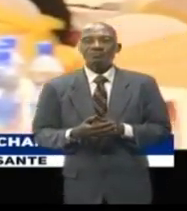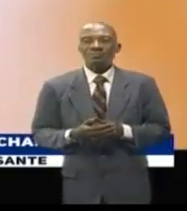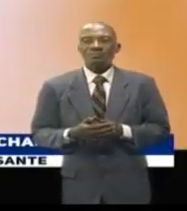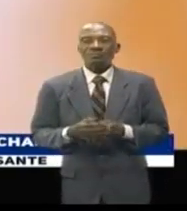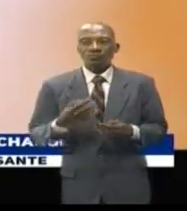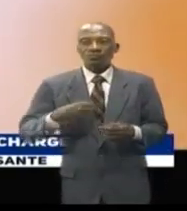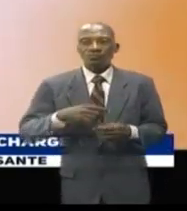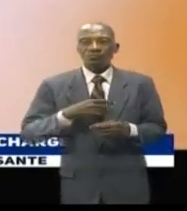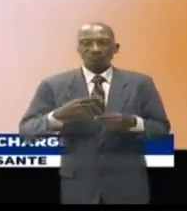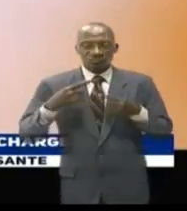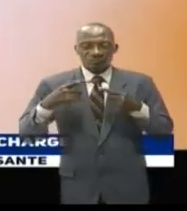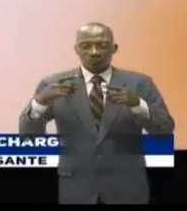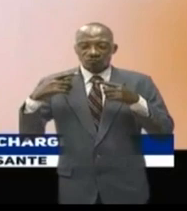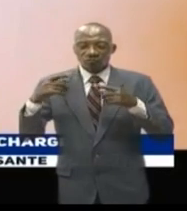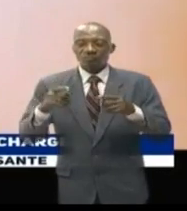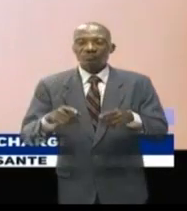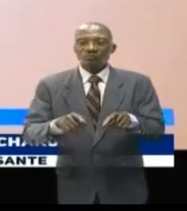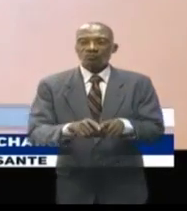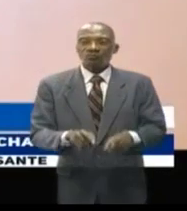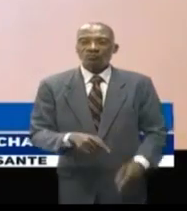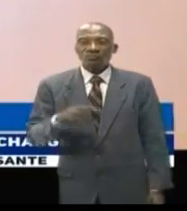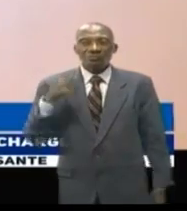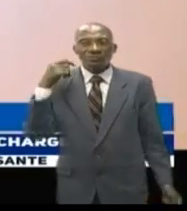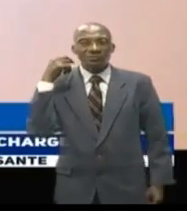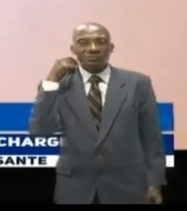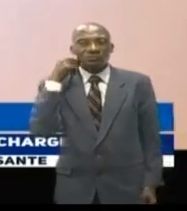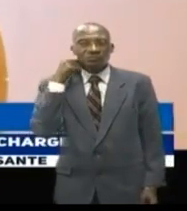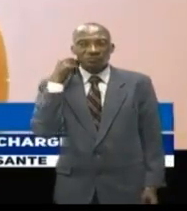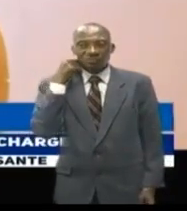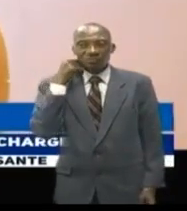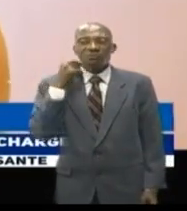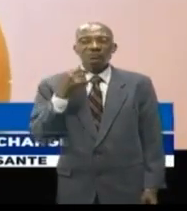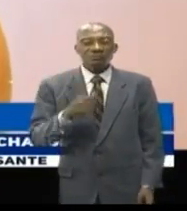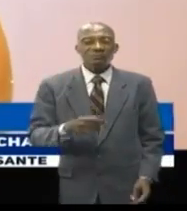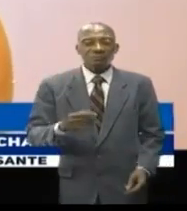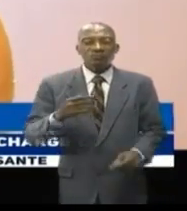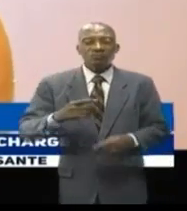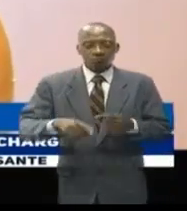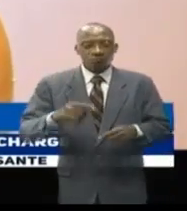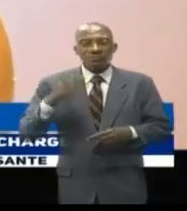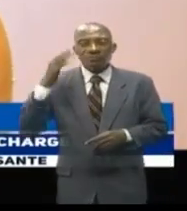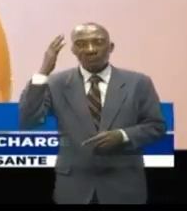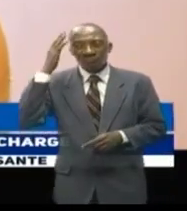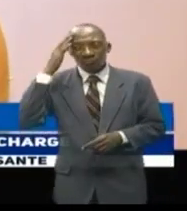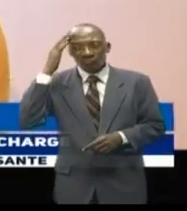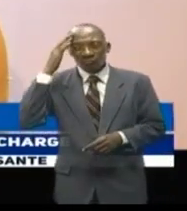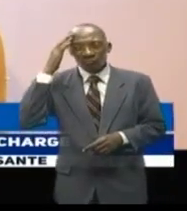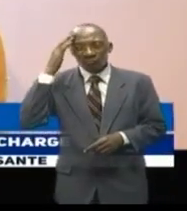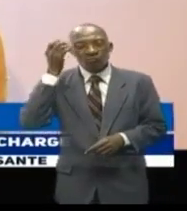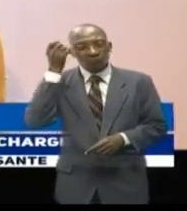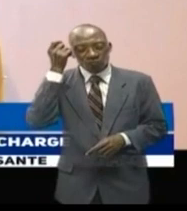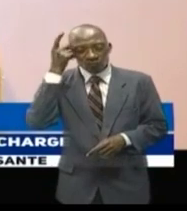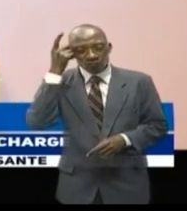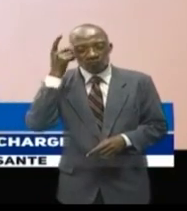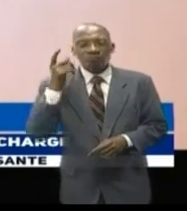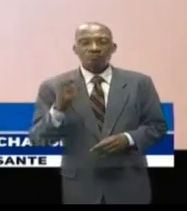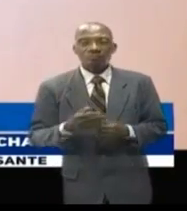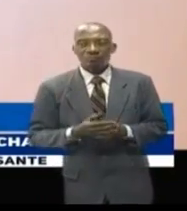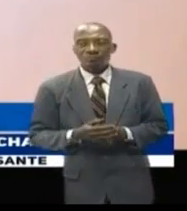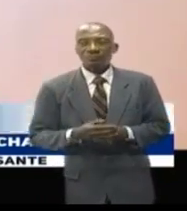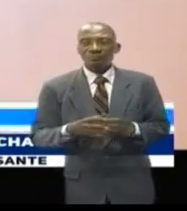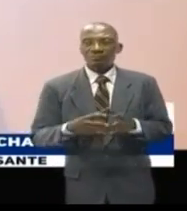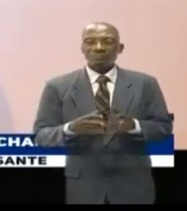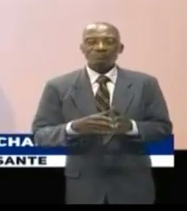les médecins ils ont donné des causes l'argent qui récolté premièrement pour donner l'enfant qui est celui qui universitaire de